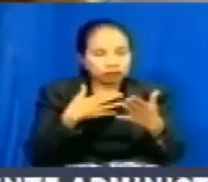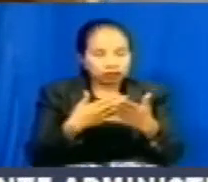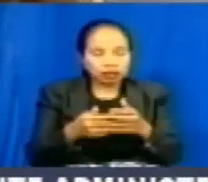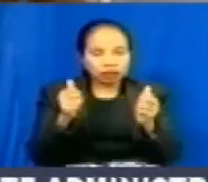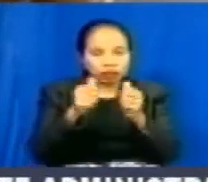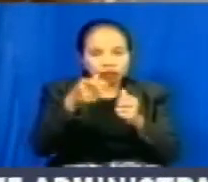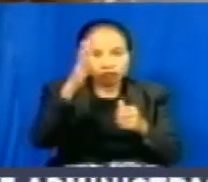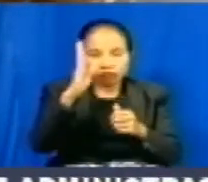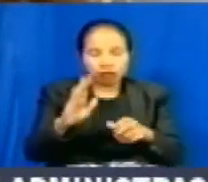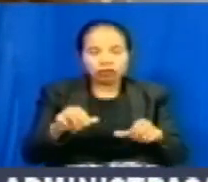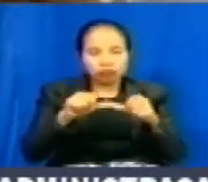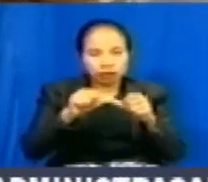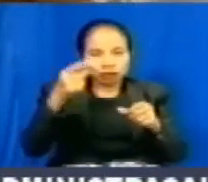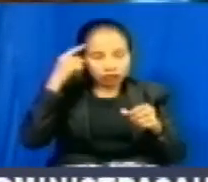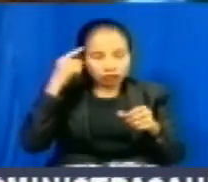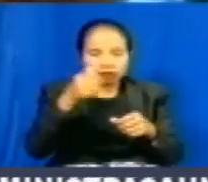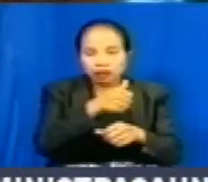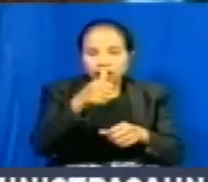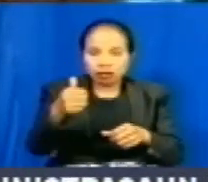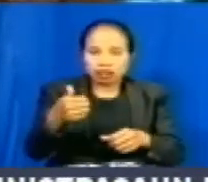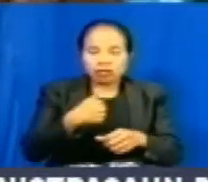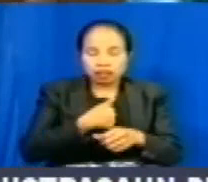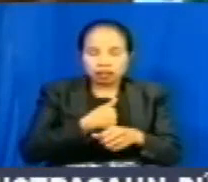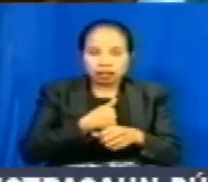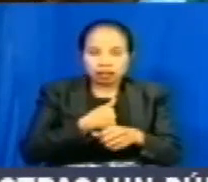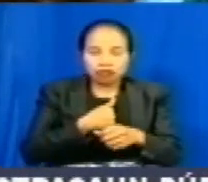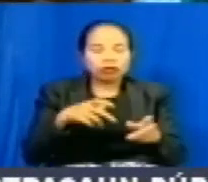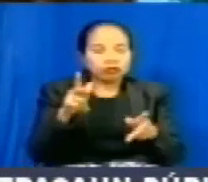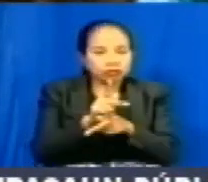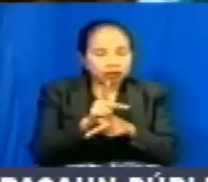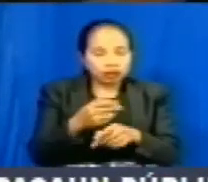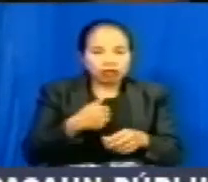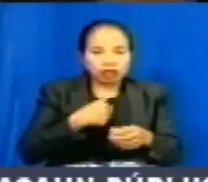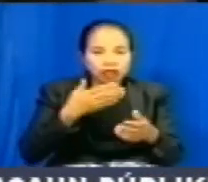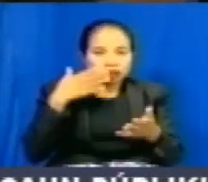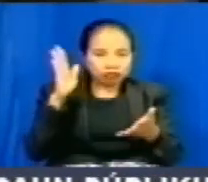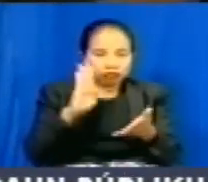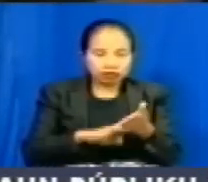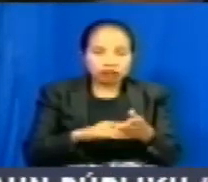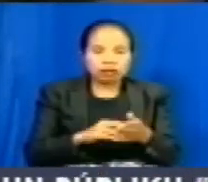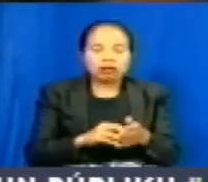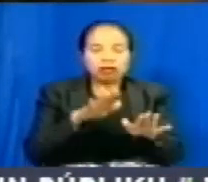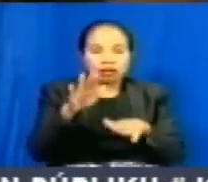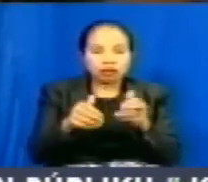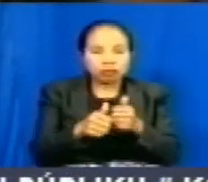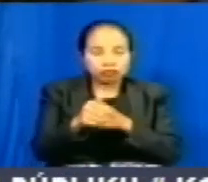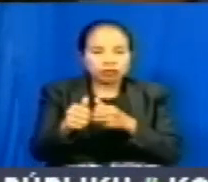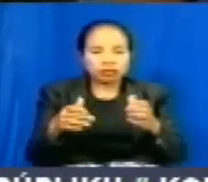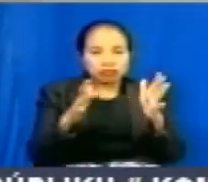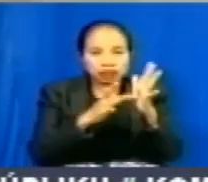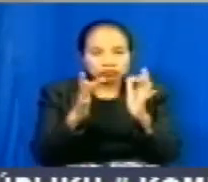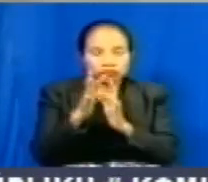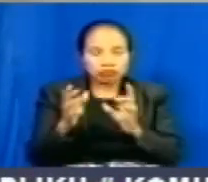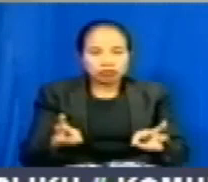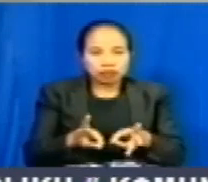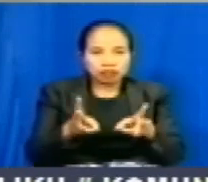no continua halo reflexão bai de idet nia an, hodi evita a halok at no lauto ir Jesus nia dalan. Sira